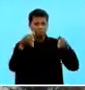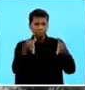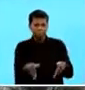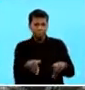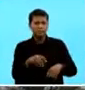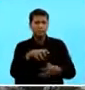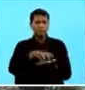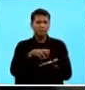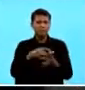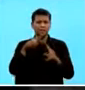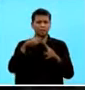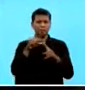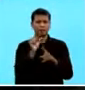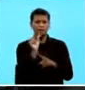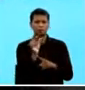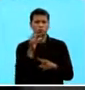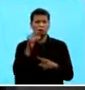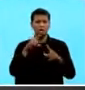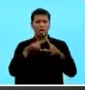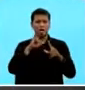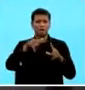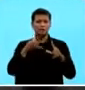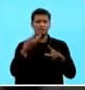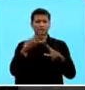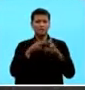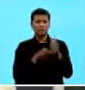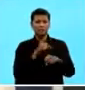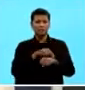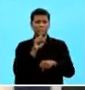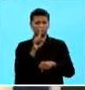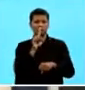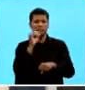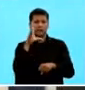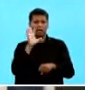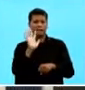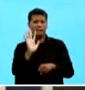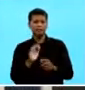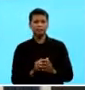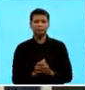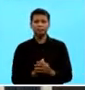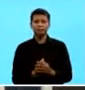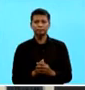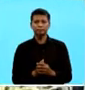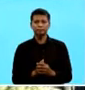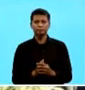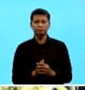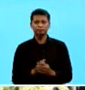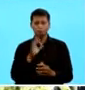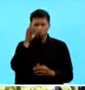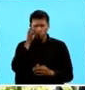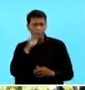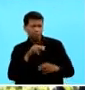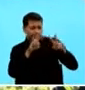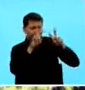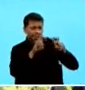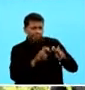pukul 1 siang nanti. Uci. Ya, Iyung, bagaimana dengan perkembangan penyelidikan kasus ini? Apakah sudah diketahui dari